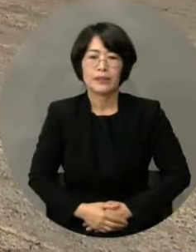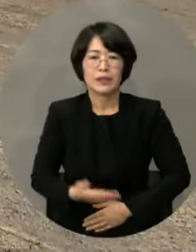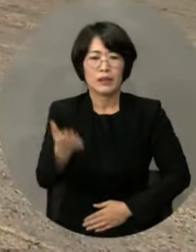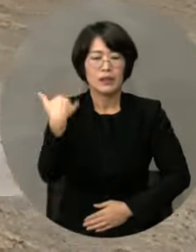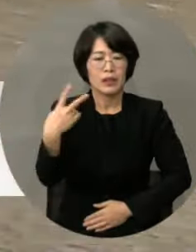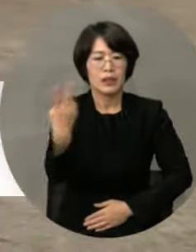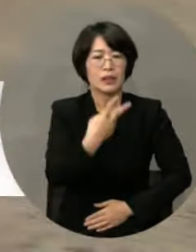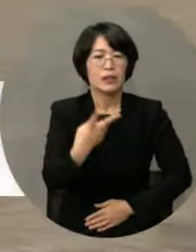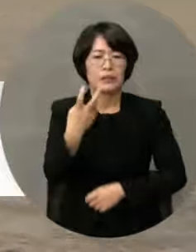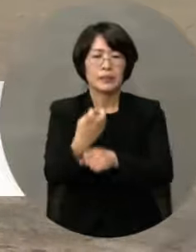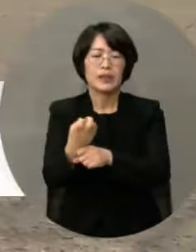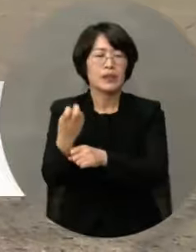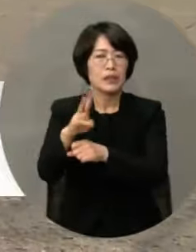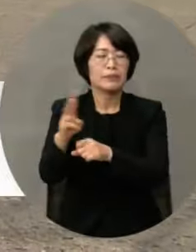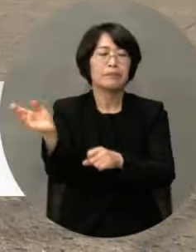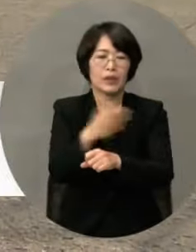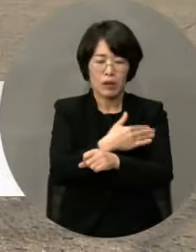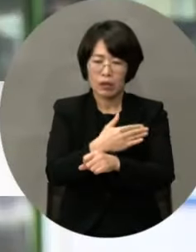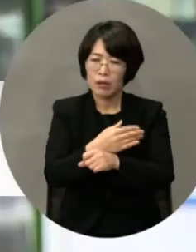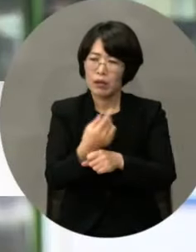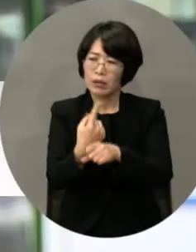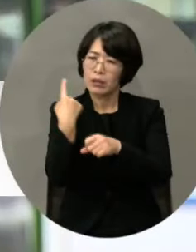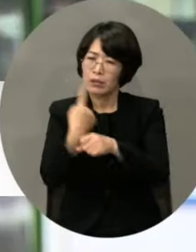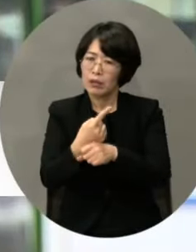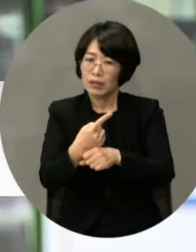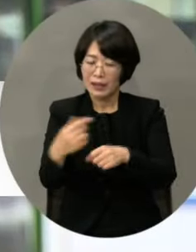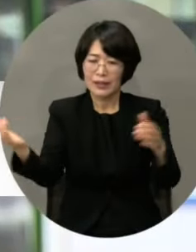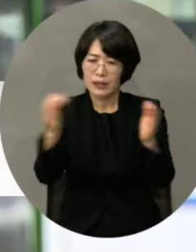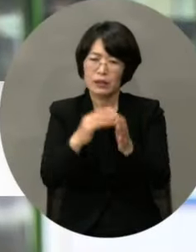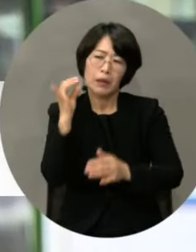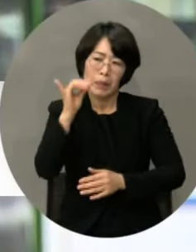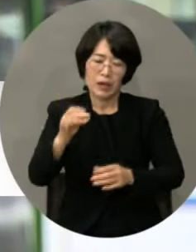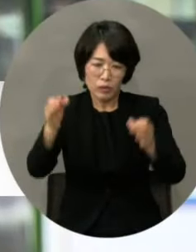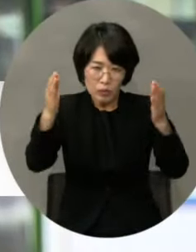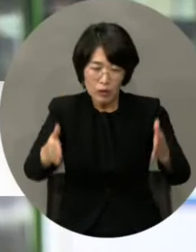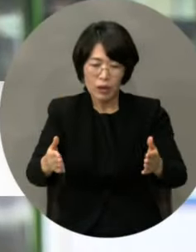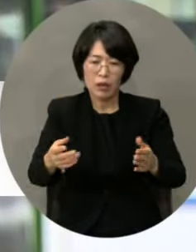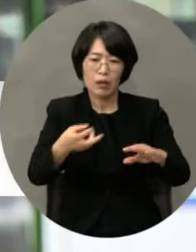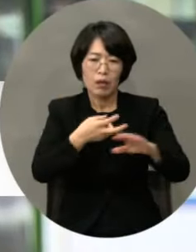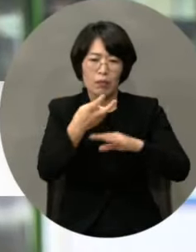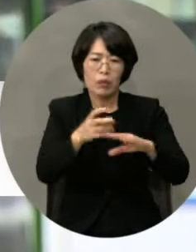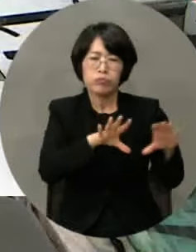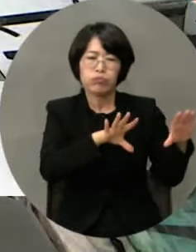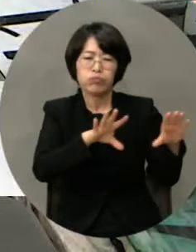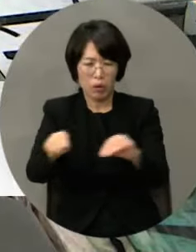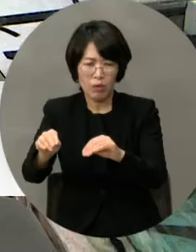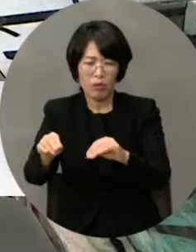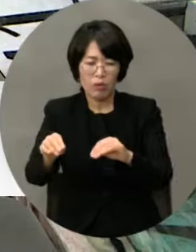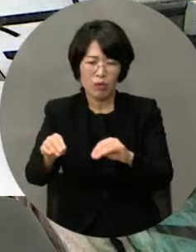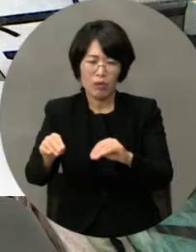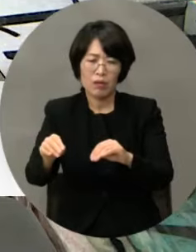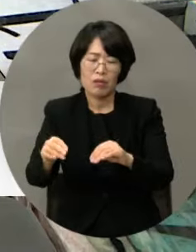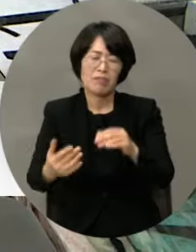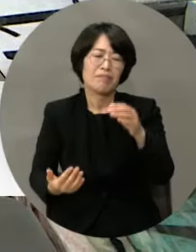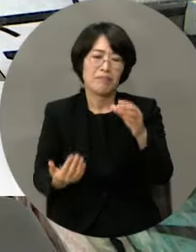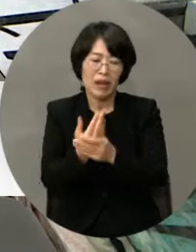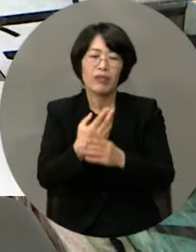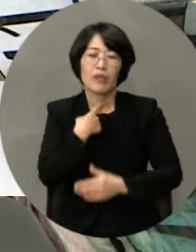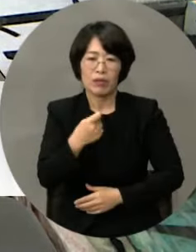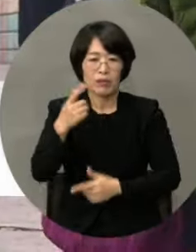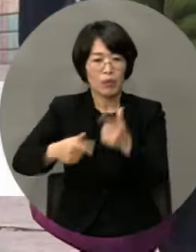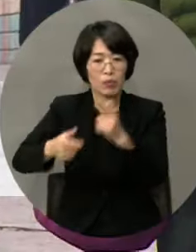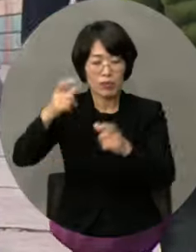지난 2022년부터 지난해 초까지 100여 일 동안 시내버스 운행 중단이라는 초유의 사태를 맞았던